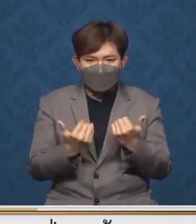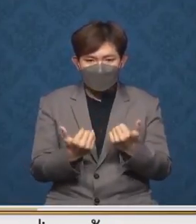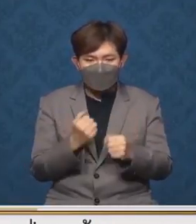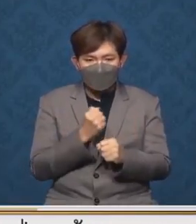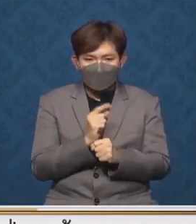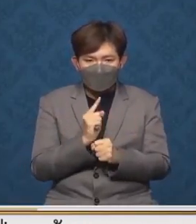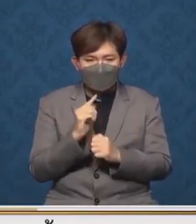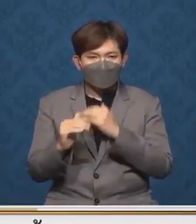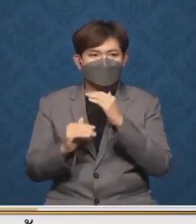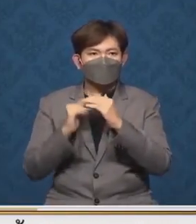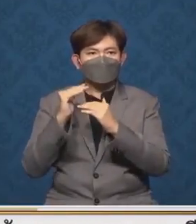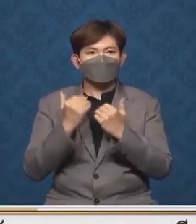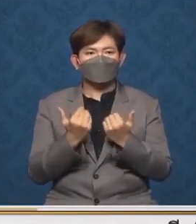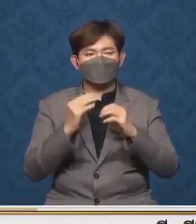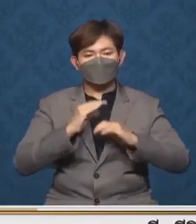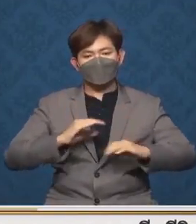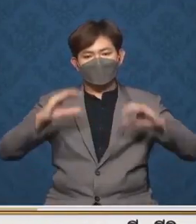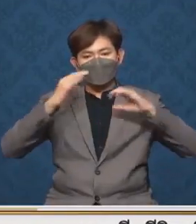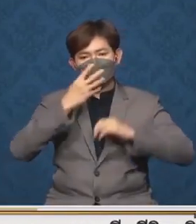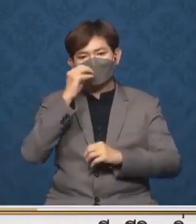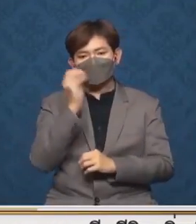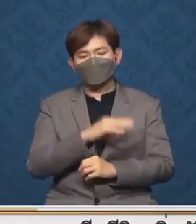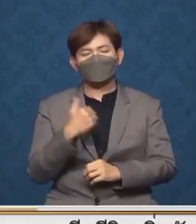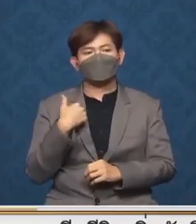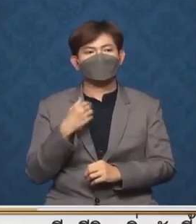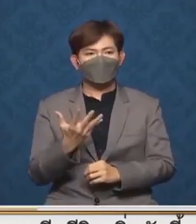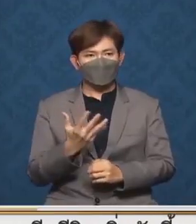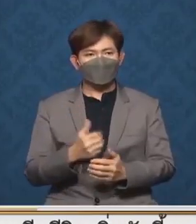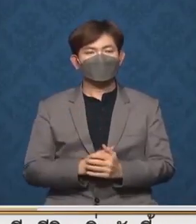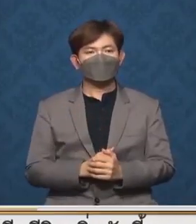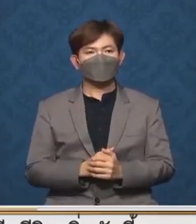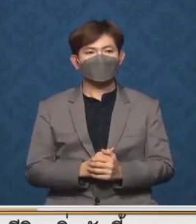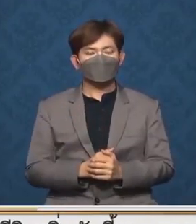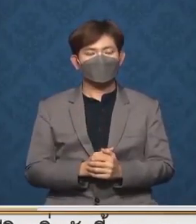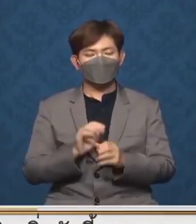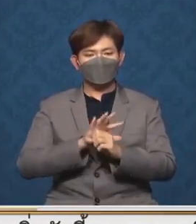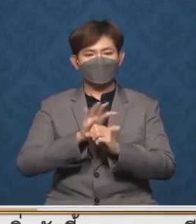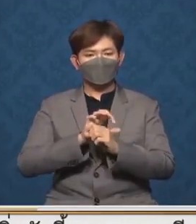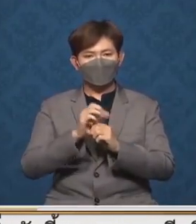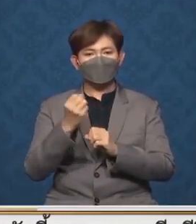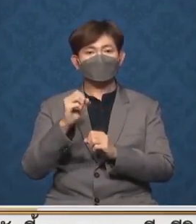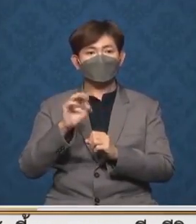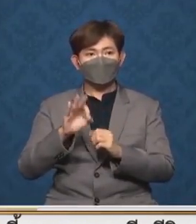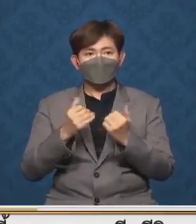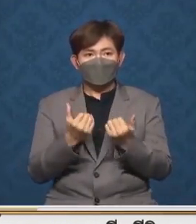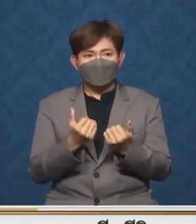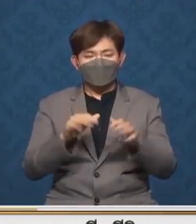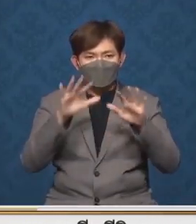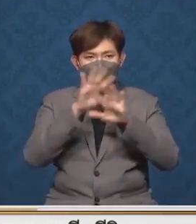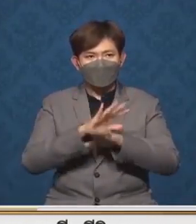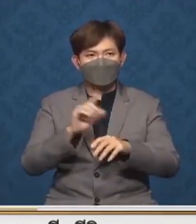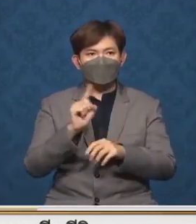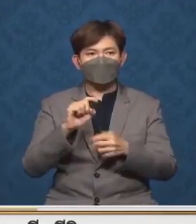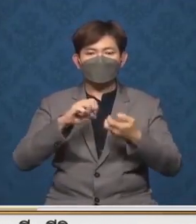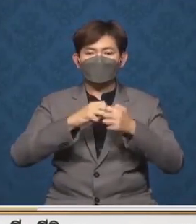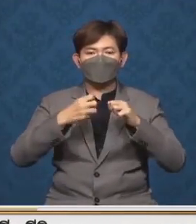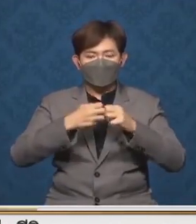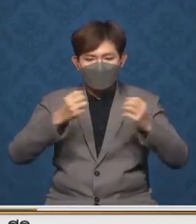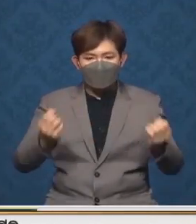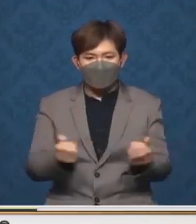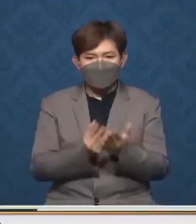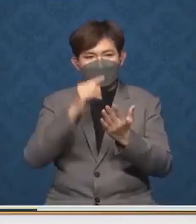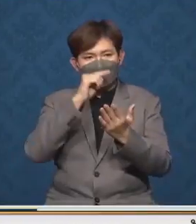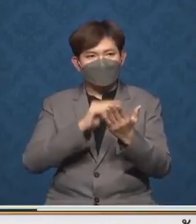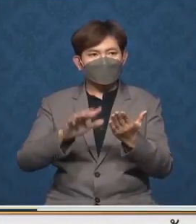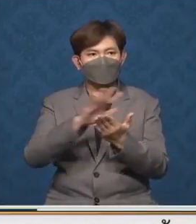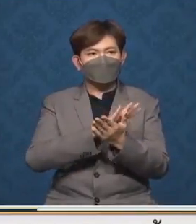งกันต่อไปนะครับวันนี้รัฐบาลไม่ทอดทิ้งใครนะครับโควิด-19 นั้นก็เป็นเสมือนคลื่นพายุลมแรงนะครับถึ